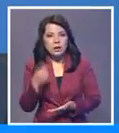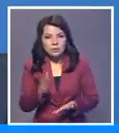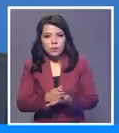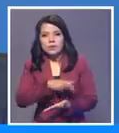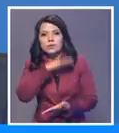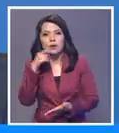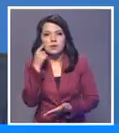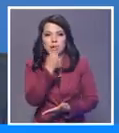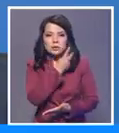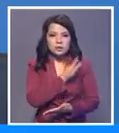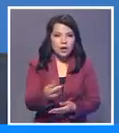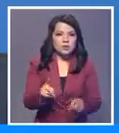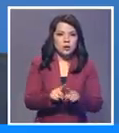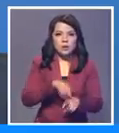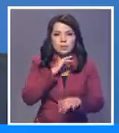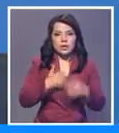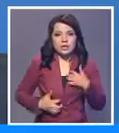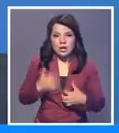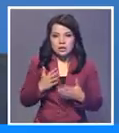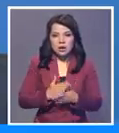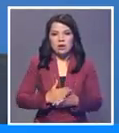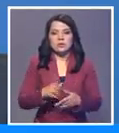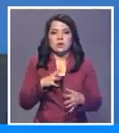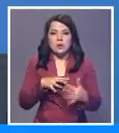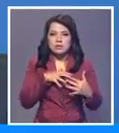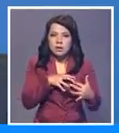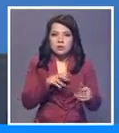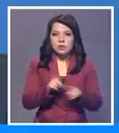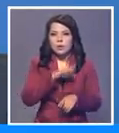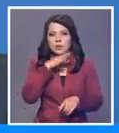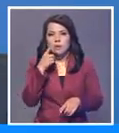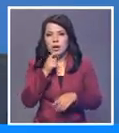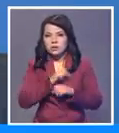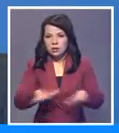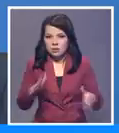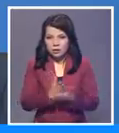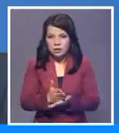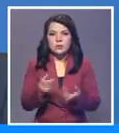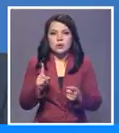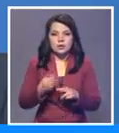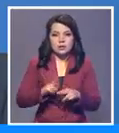әлемнің көп жерлерінде қақтығыс болып жатыр, қан төгіліп жатыр. Сондықтан бұл